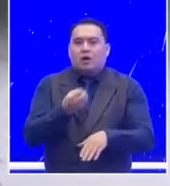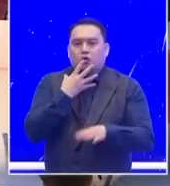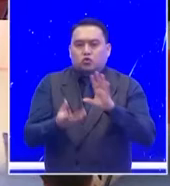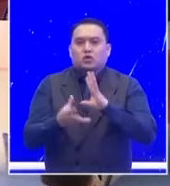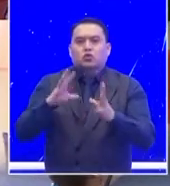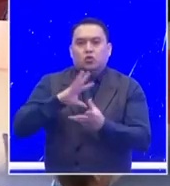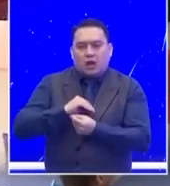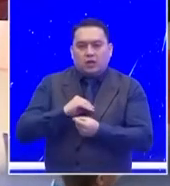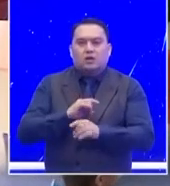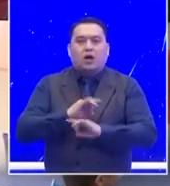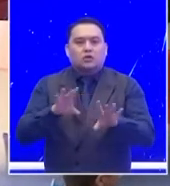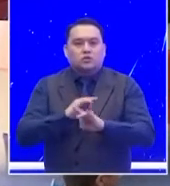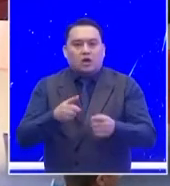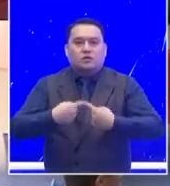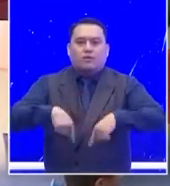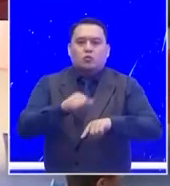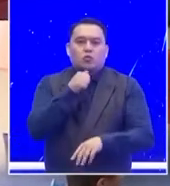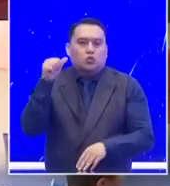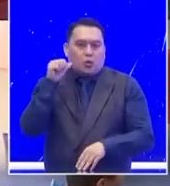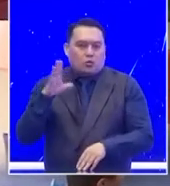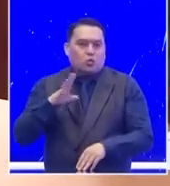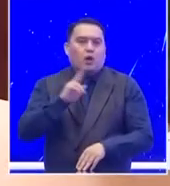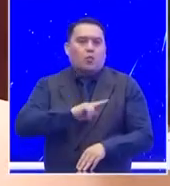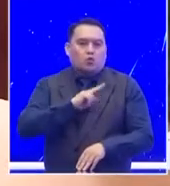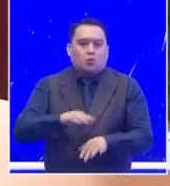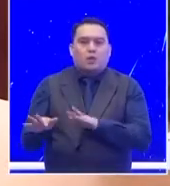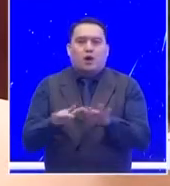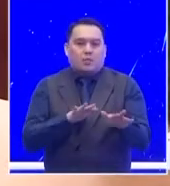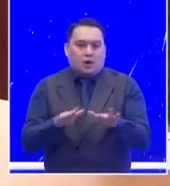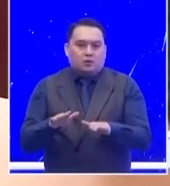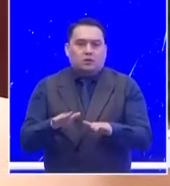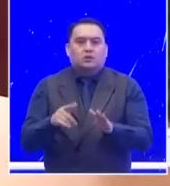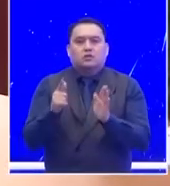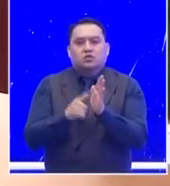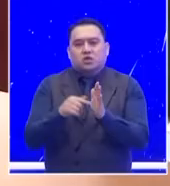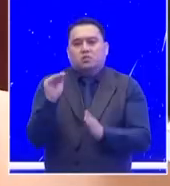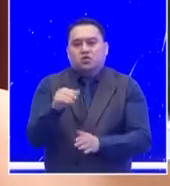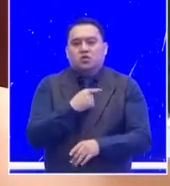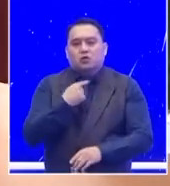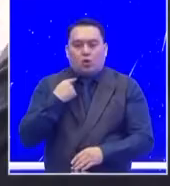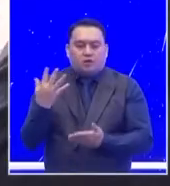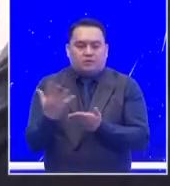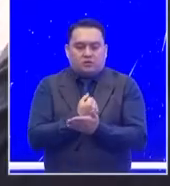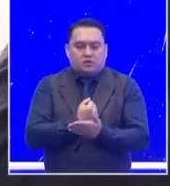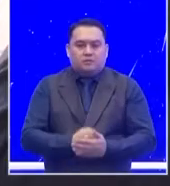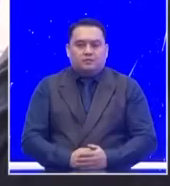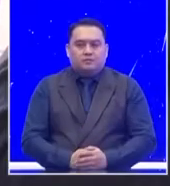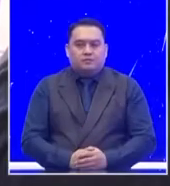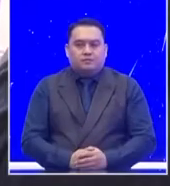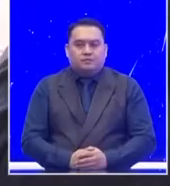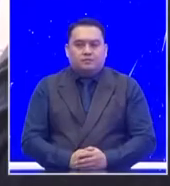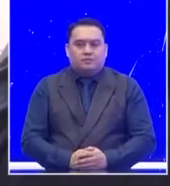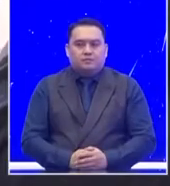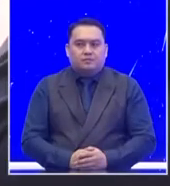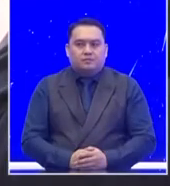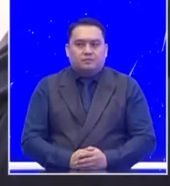плоды. Как говорят организаторы, в прошлом году работу в подобных мероприятиях нашли порядка 7 тысяч талдыкурганцев.